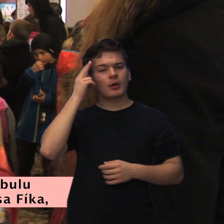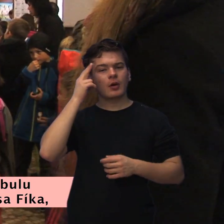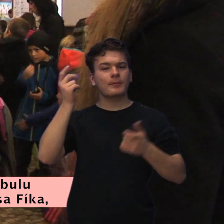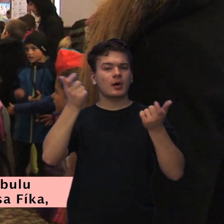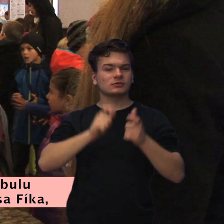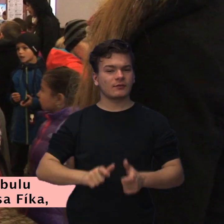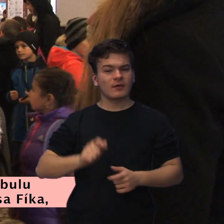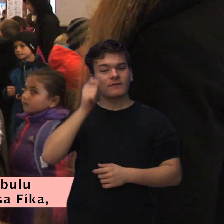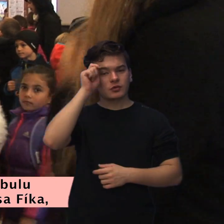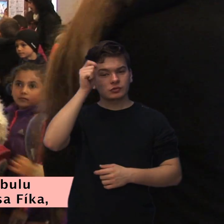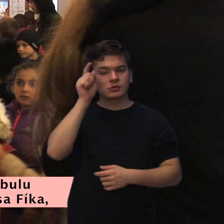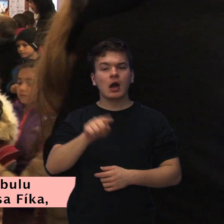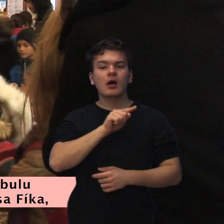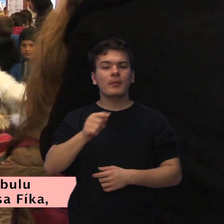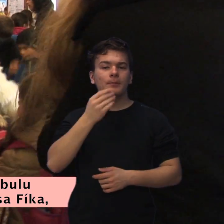Good luck!